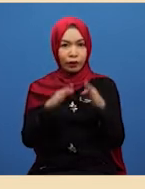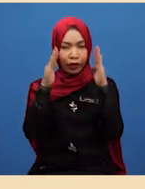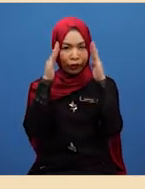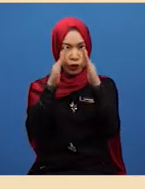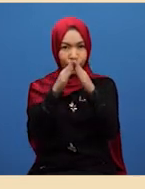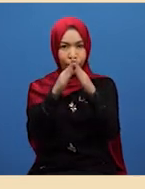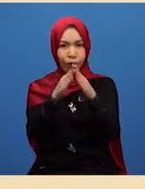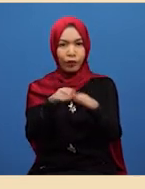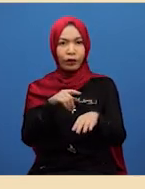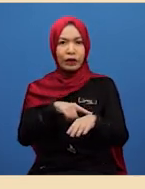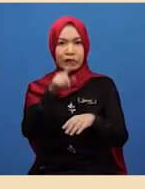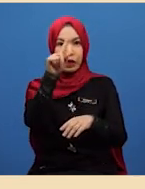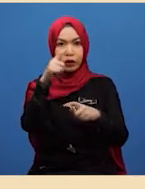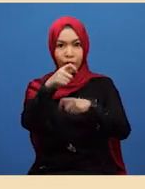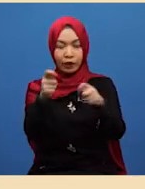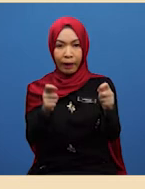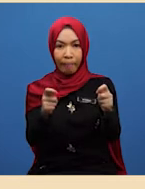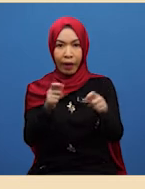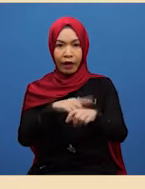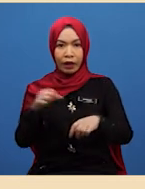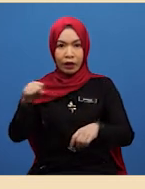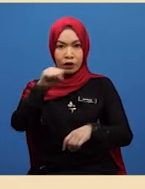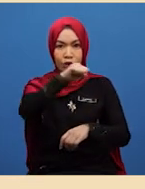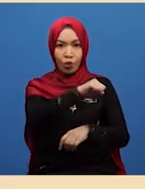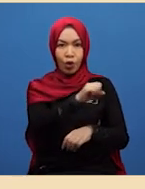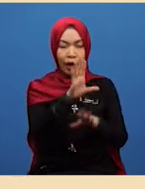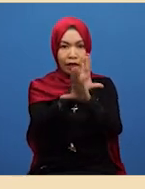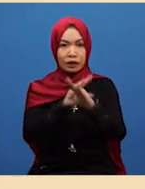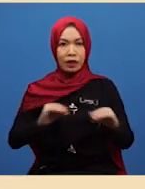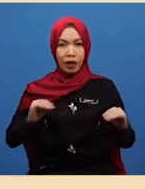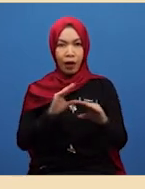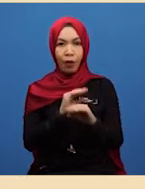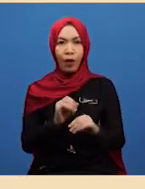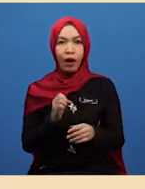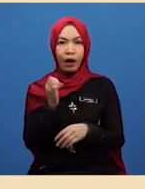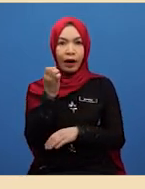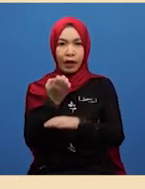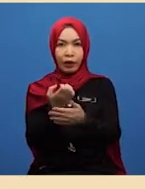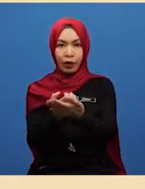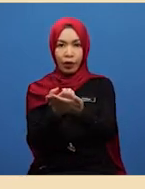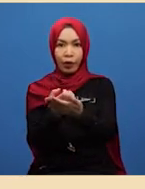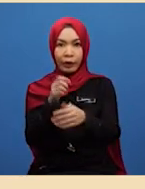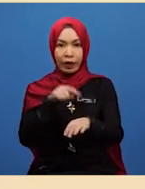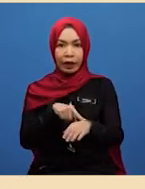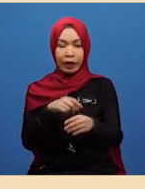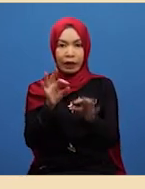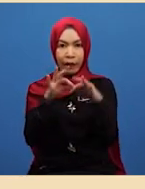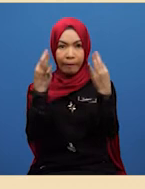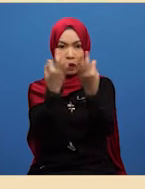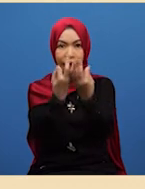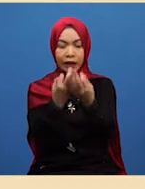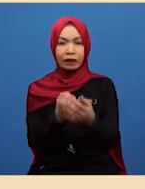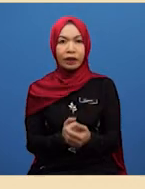Sarawak. Ia merupakan kawasan ekonomi yang penting kerana menjadi pusat perdagangan